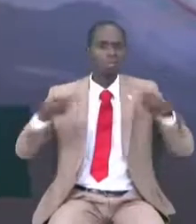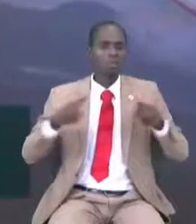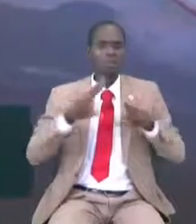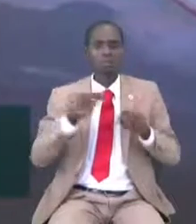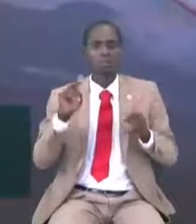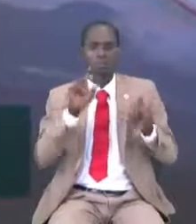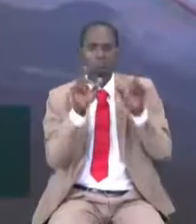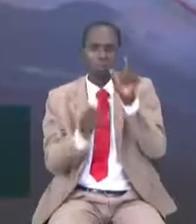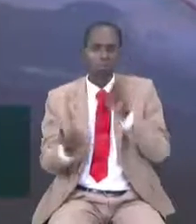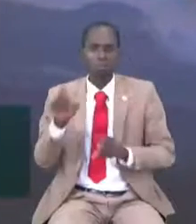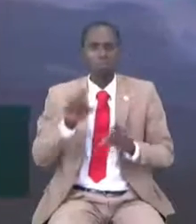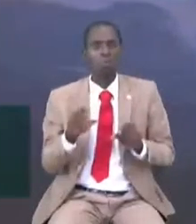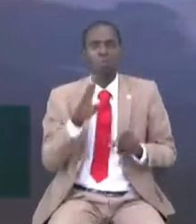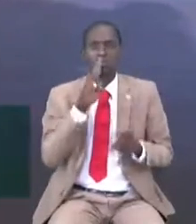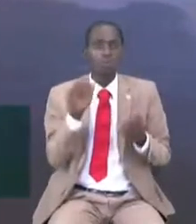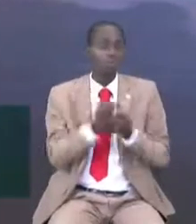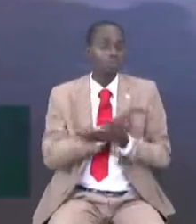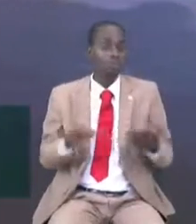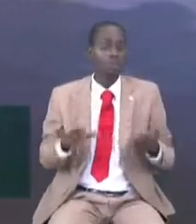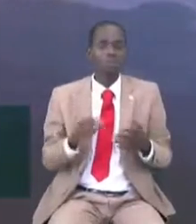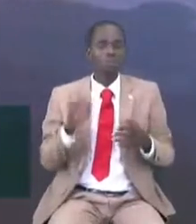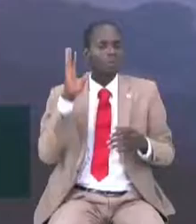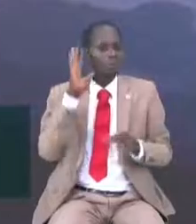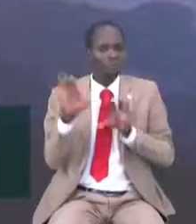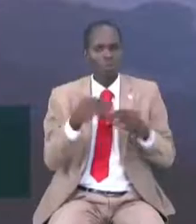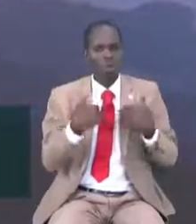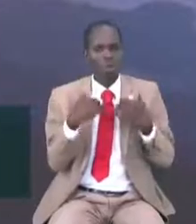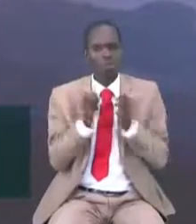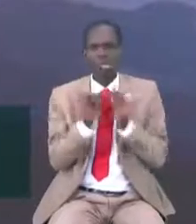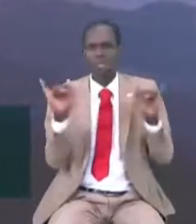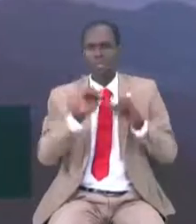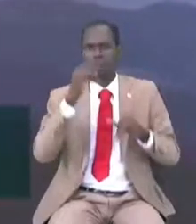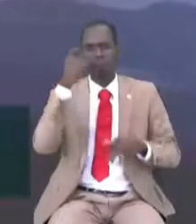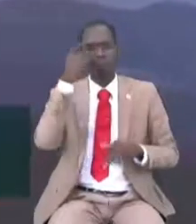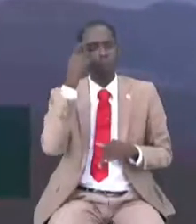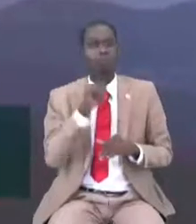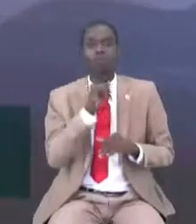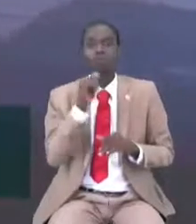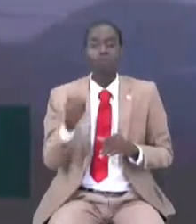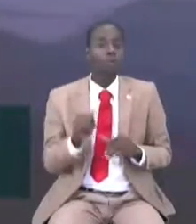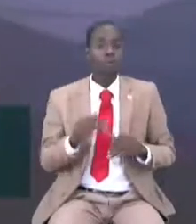pensée. Et ne voulant pas qu'aucun périsse, mais voulant